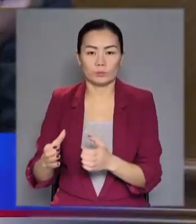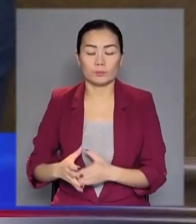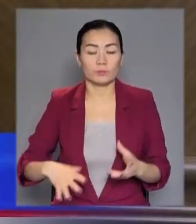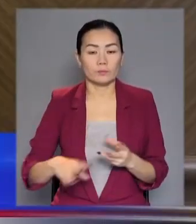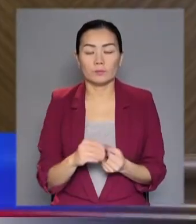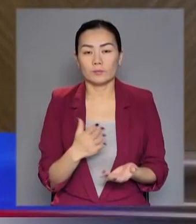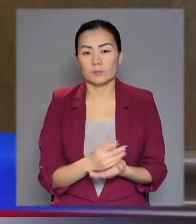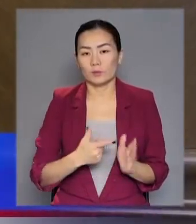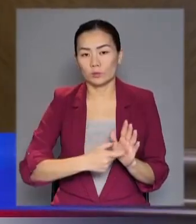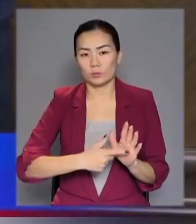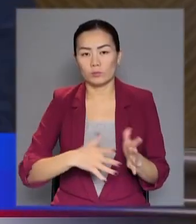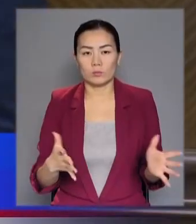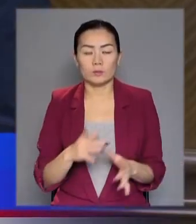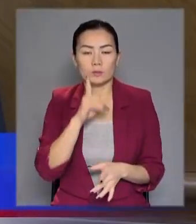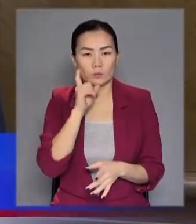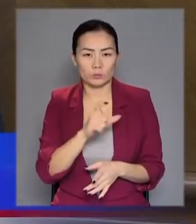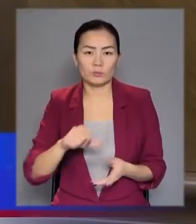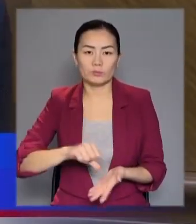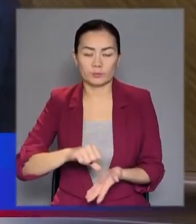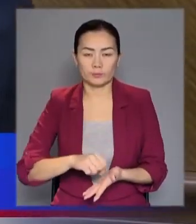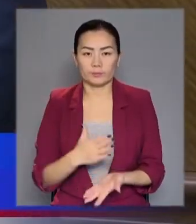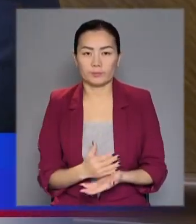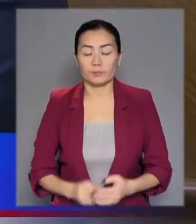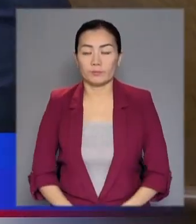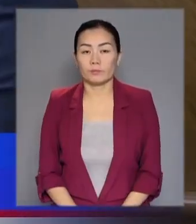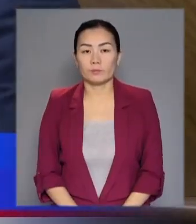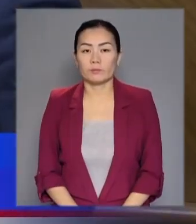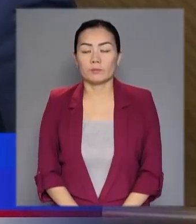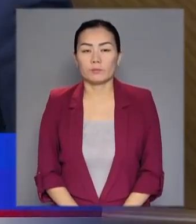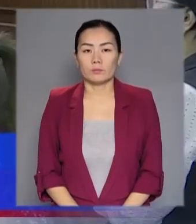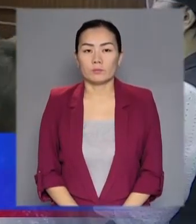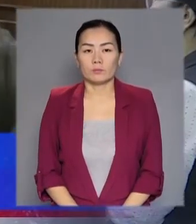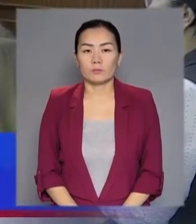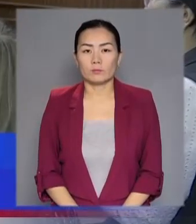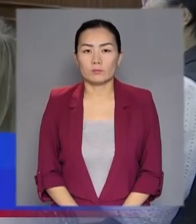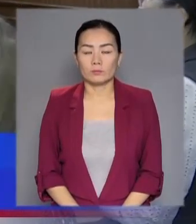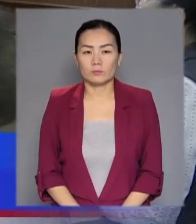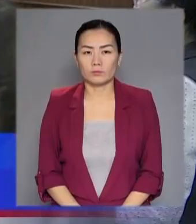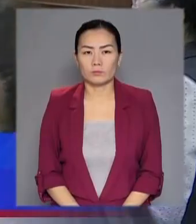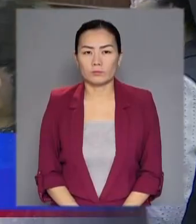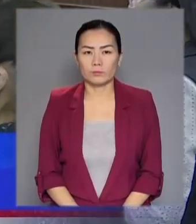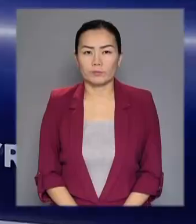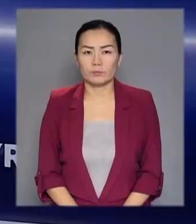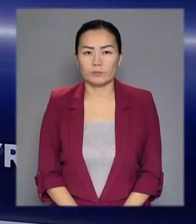Олардың қатарында 700-ден астам ерікті азамат бар. Серік Жексенбайұлы, Тілеқабыл Ғұмаров, жаңалық қызметі.